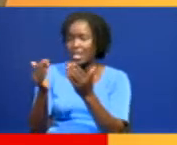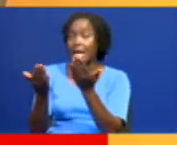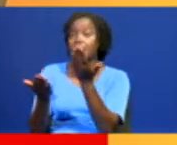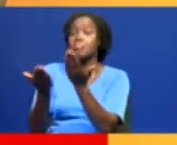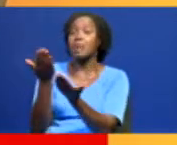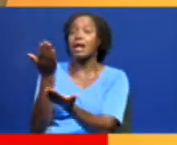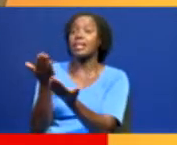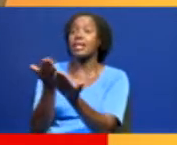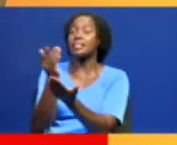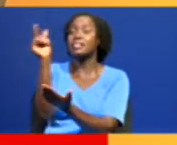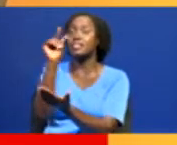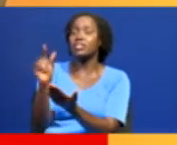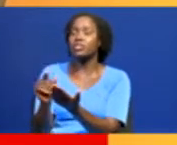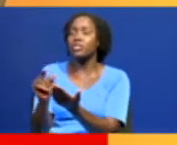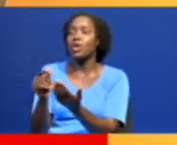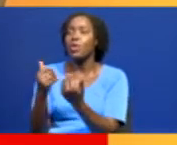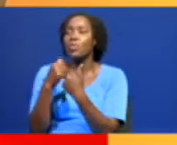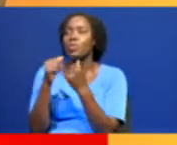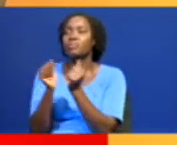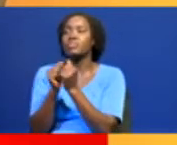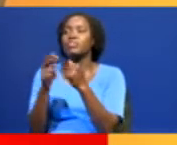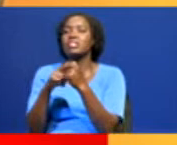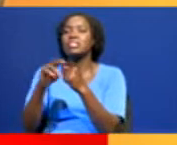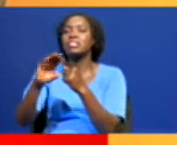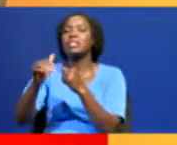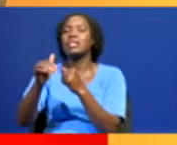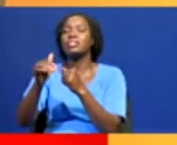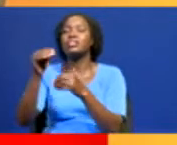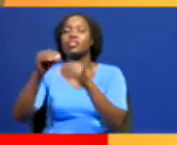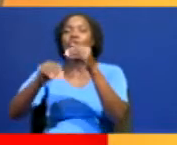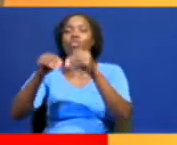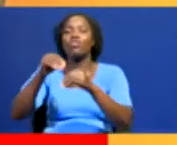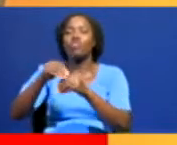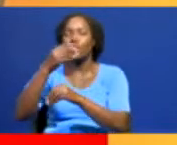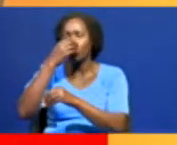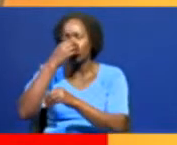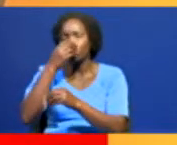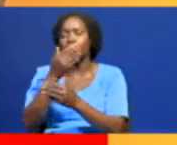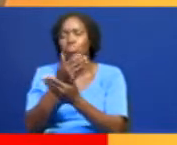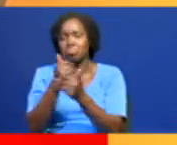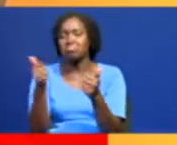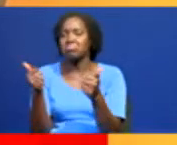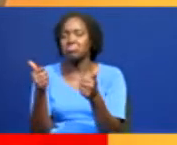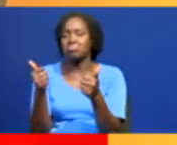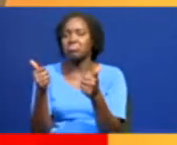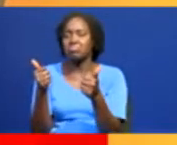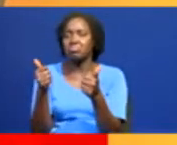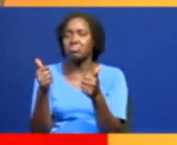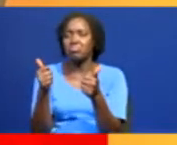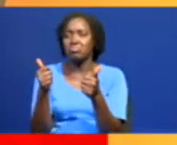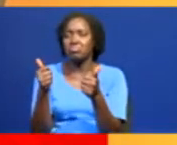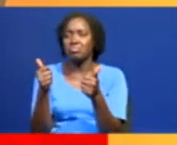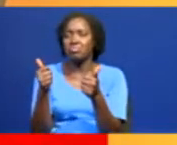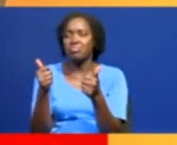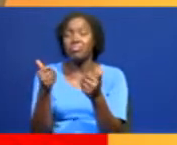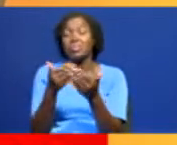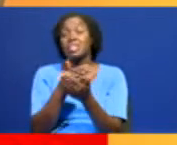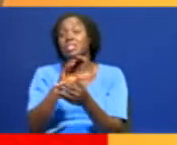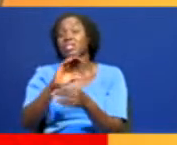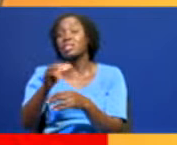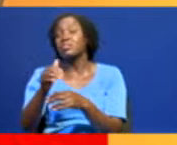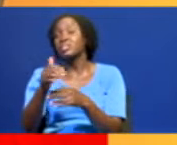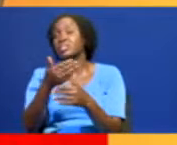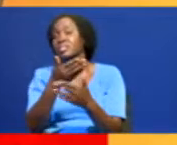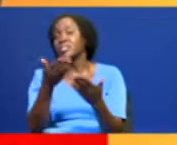Tunajua kwamba kuna counties kama 17 ambao walimpigia Rais William Ruto kura. Hizi counties sana